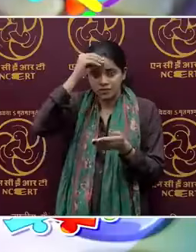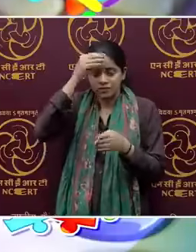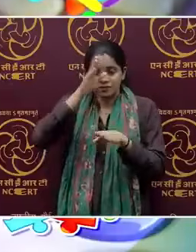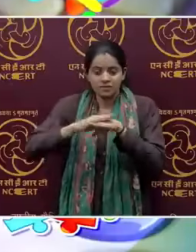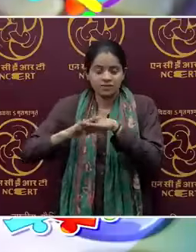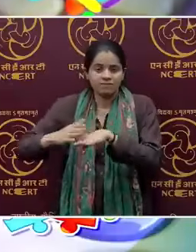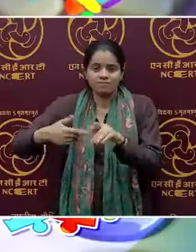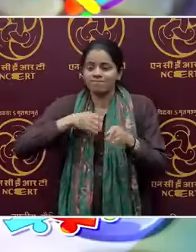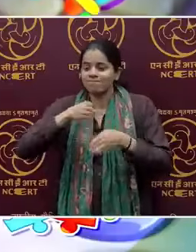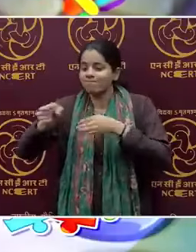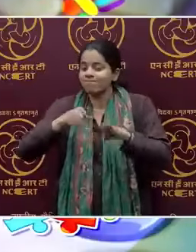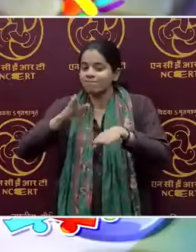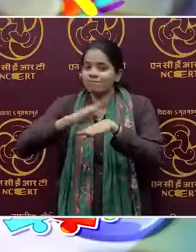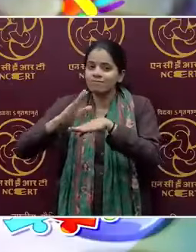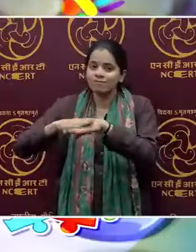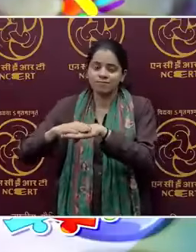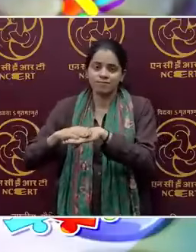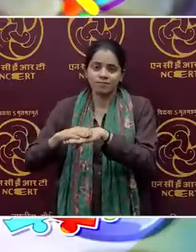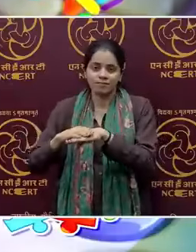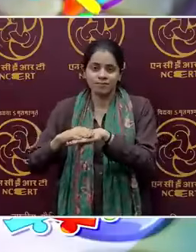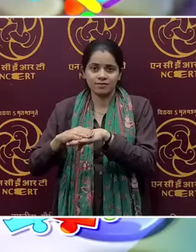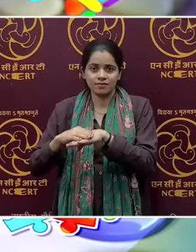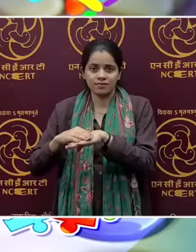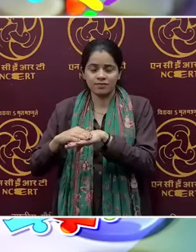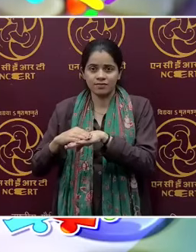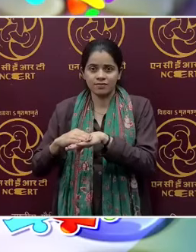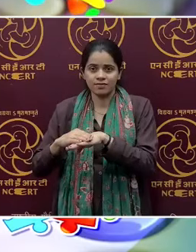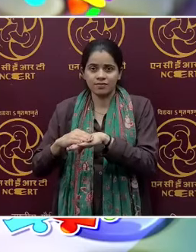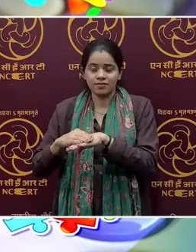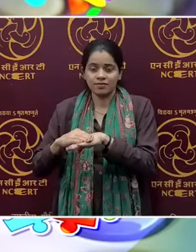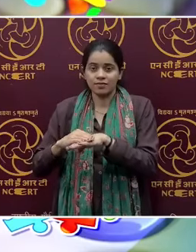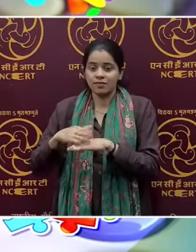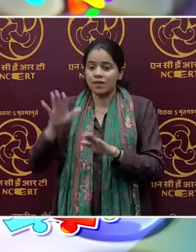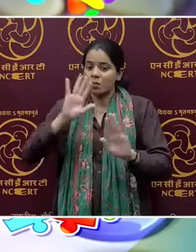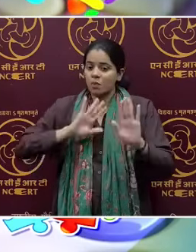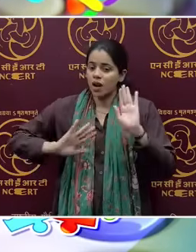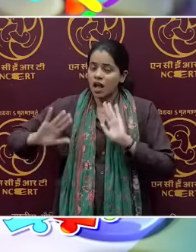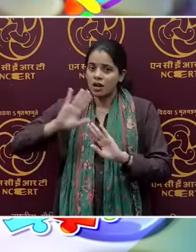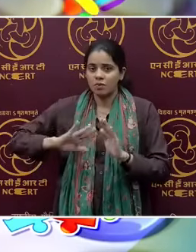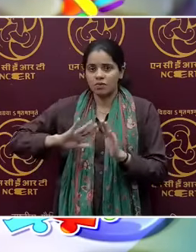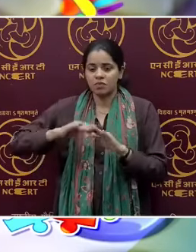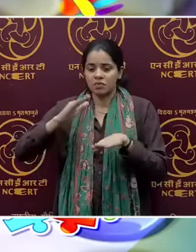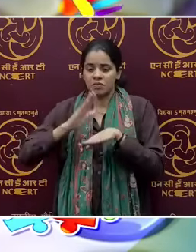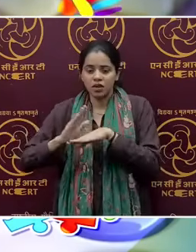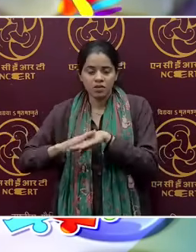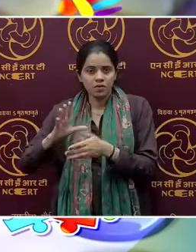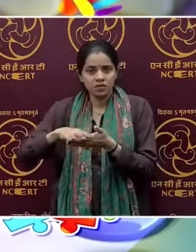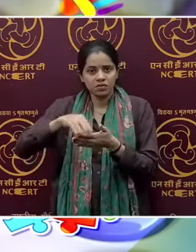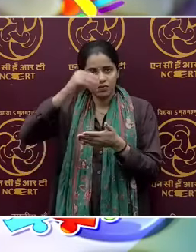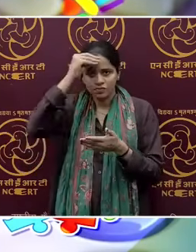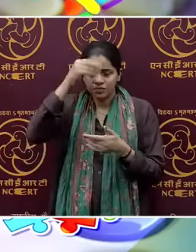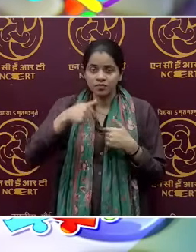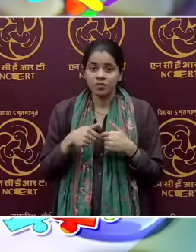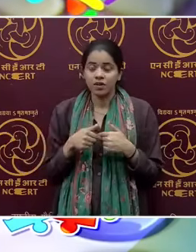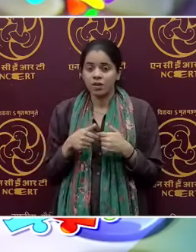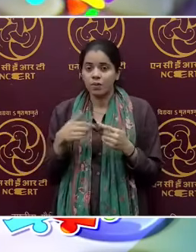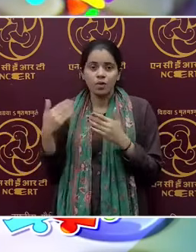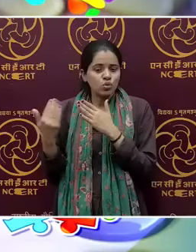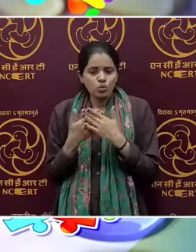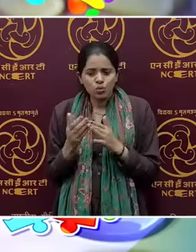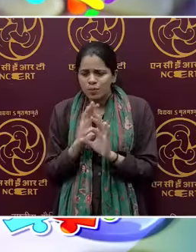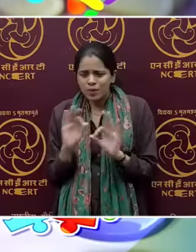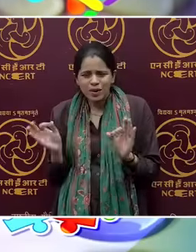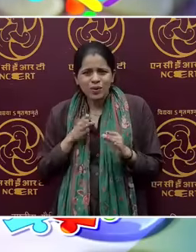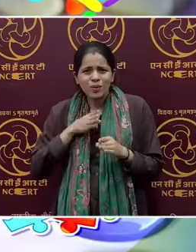एक्सपीरियंशियल लर्निंग. वो हमारा एवरी प्लान में रहता है कि एक्सपीरियंशियल लर्निंग होगा, बट कोई स्कूल में नहीं होता